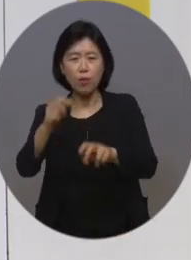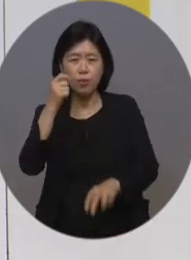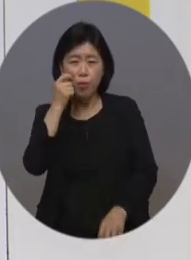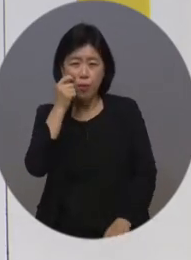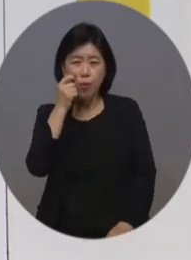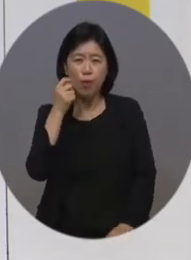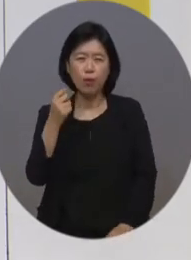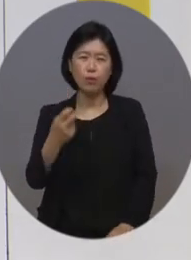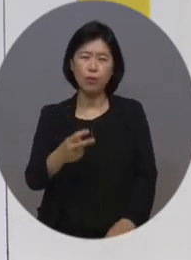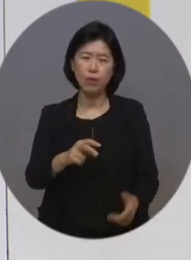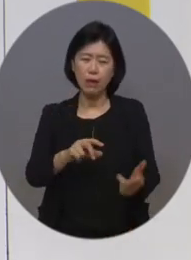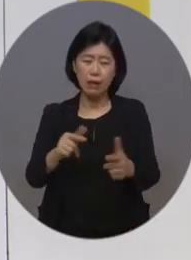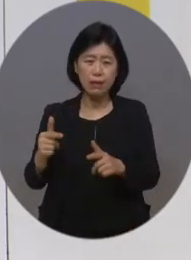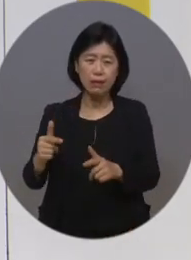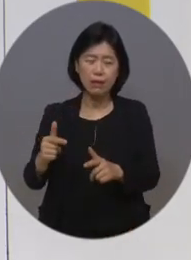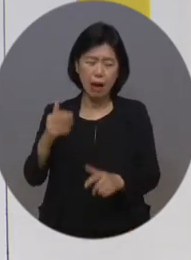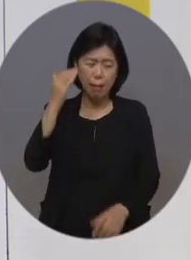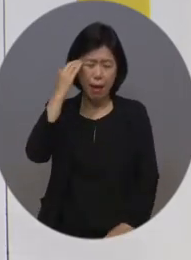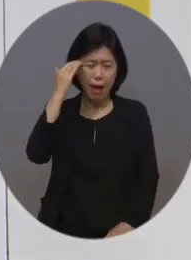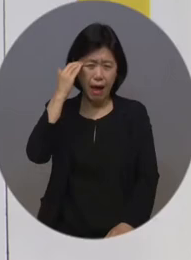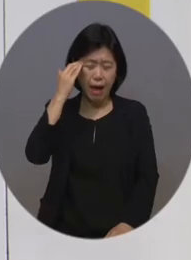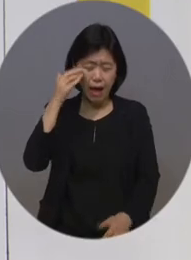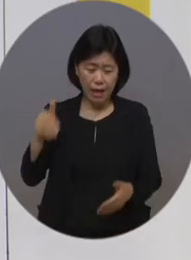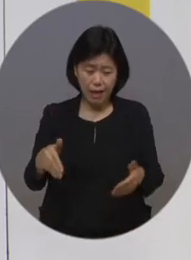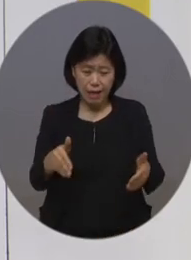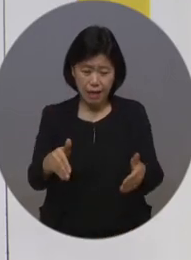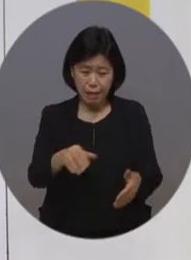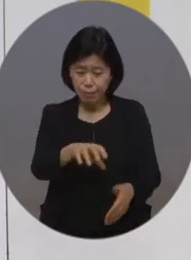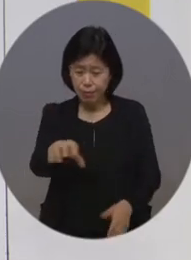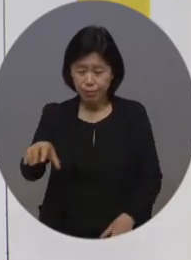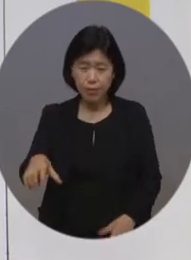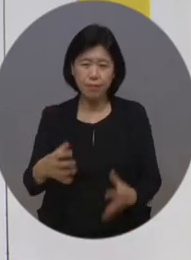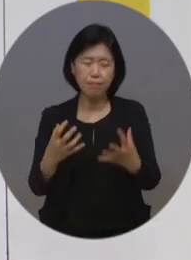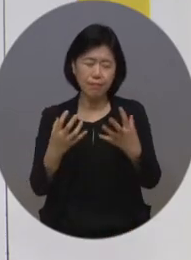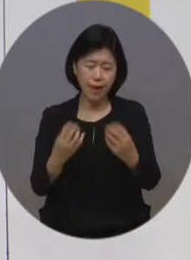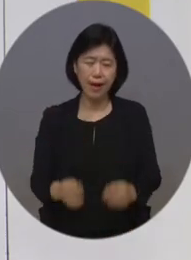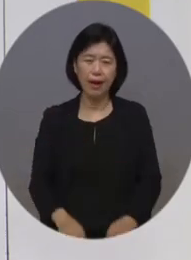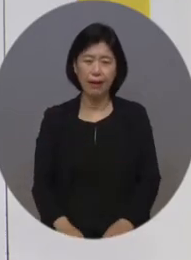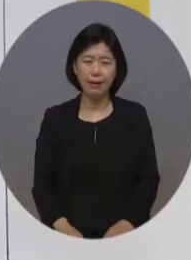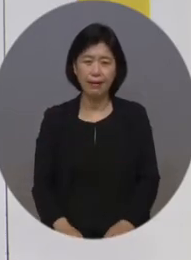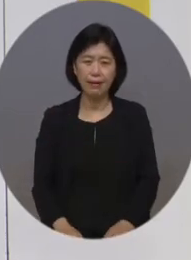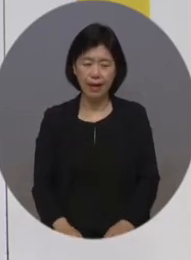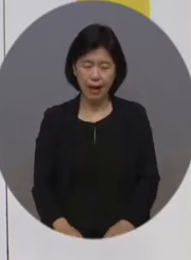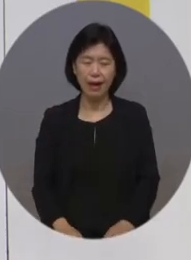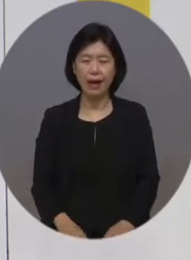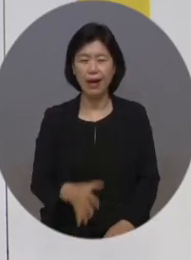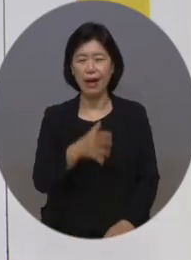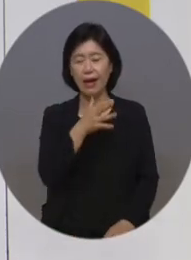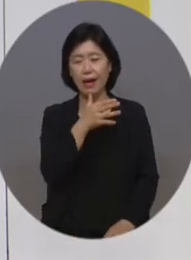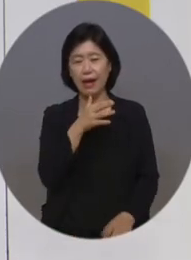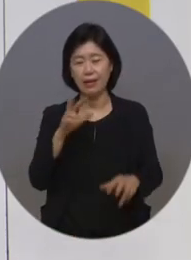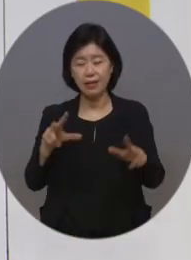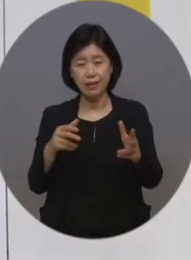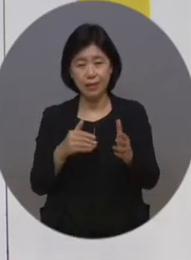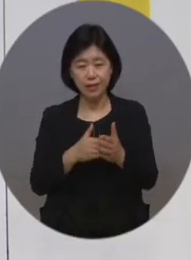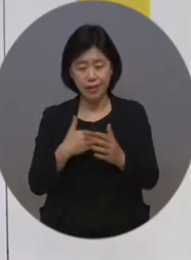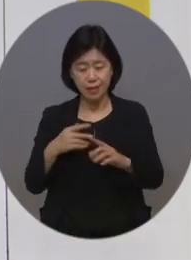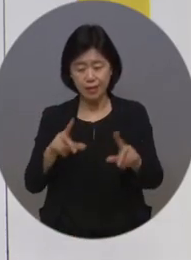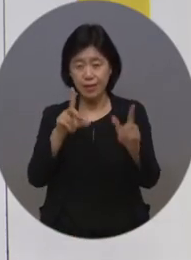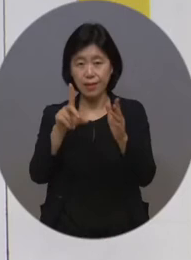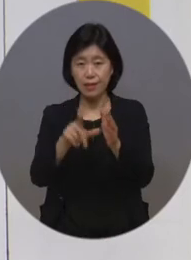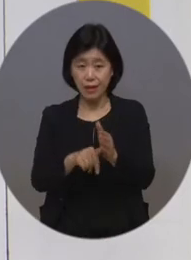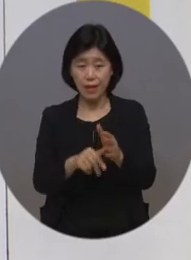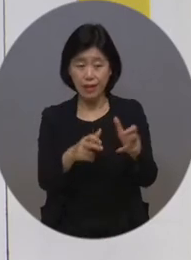고장난 채 방치되는 얼마나 많은 이런 걸 느끼면서 예 야 그동안 내가 장애인들의 대해서 자말